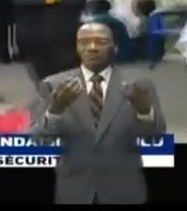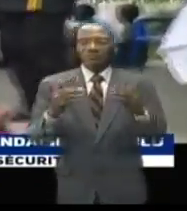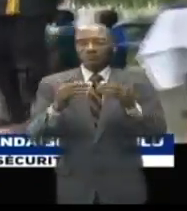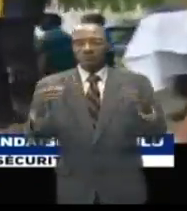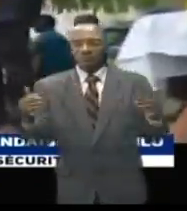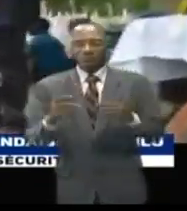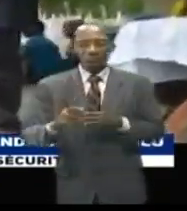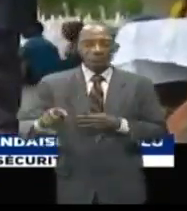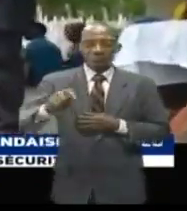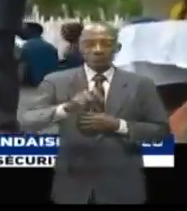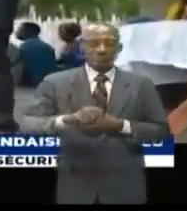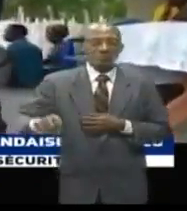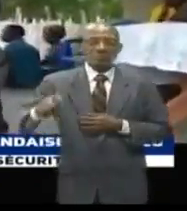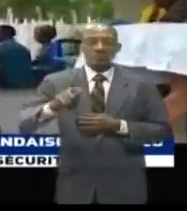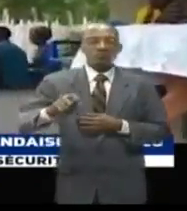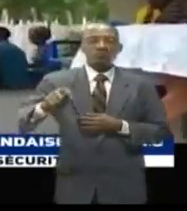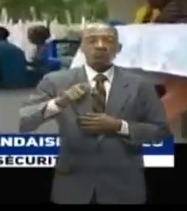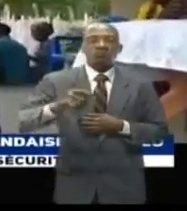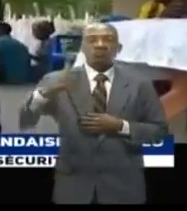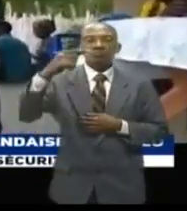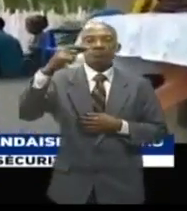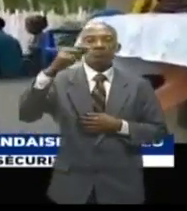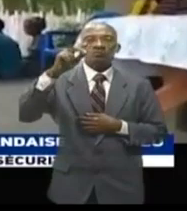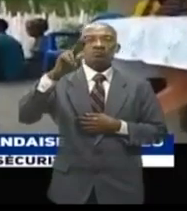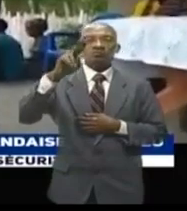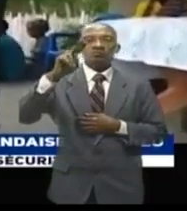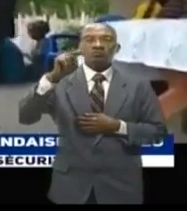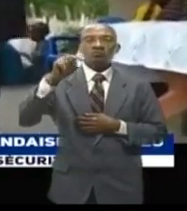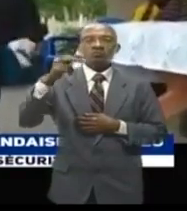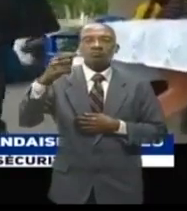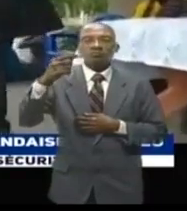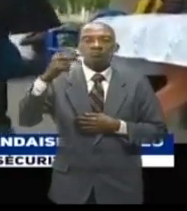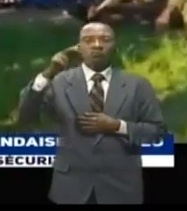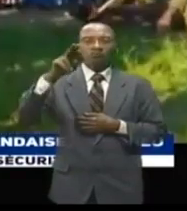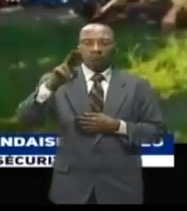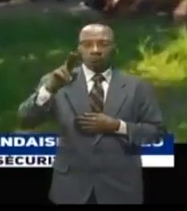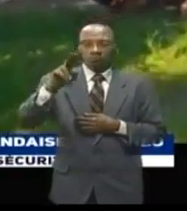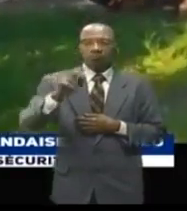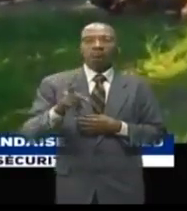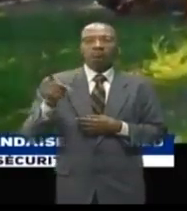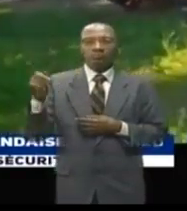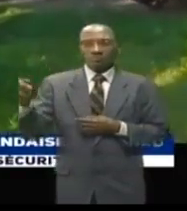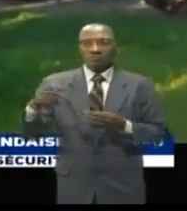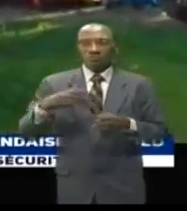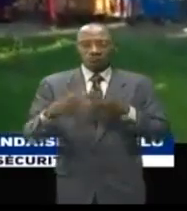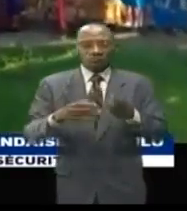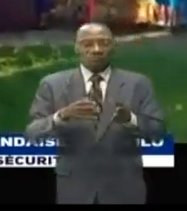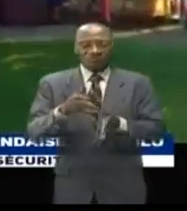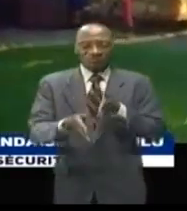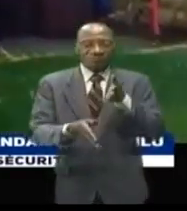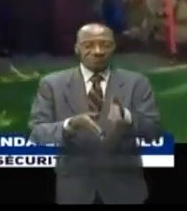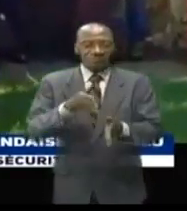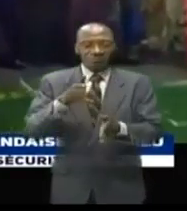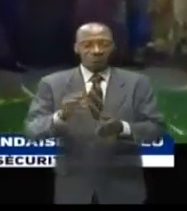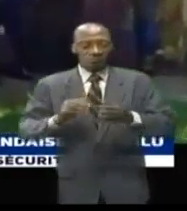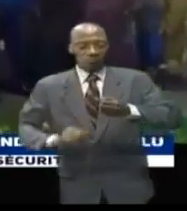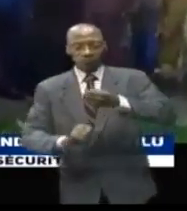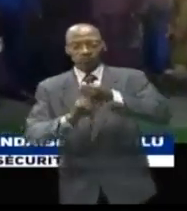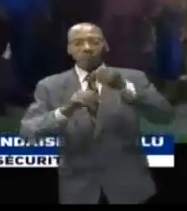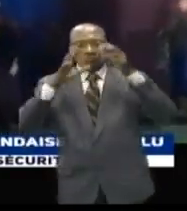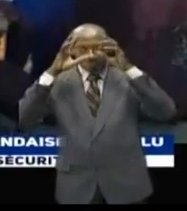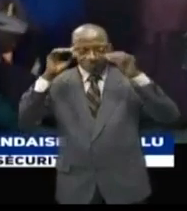province de guelung pour un soutien inconditionnel aux garant de la nation et les forces armées congolaises en pleine bataille